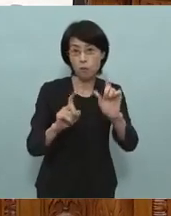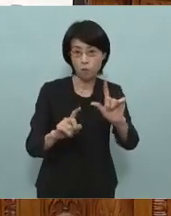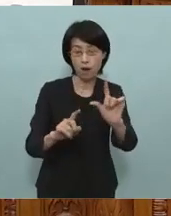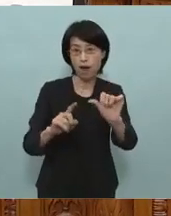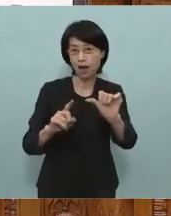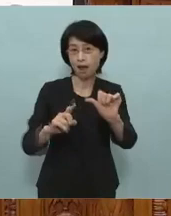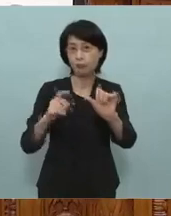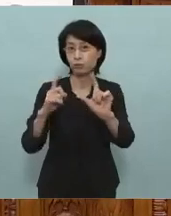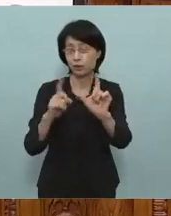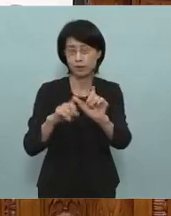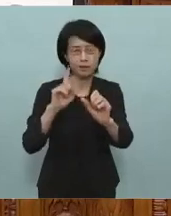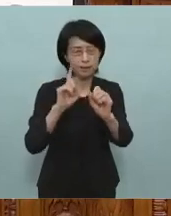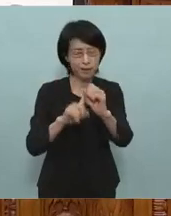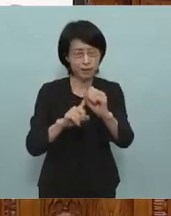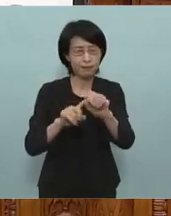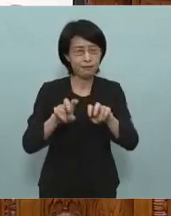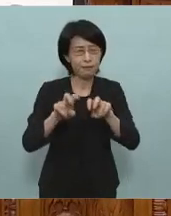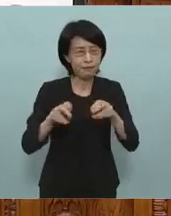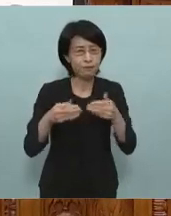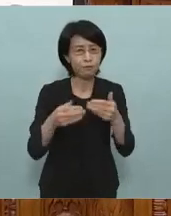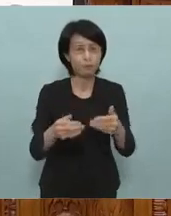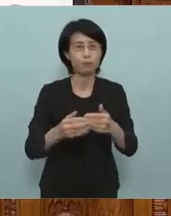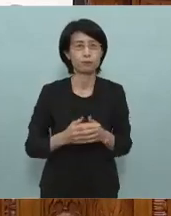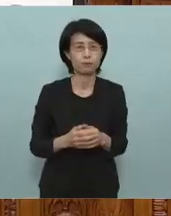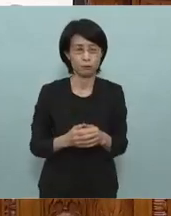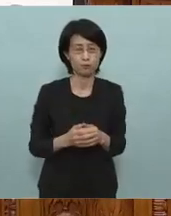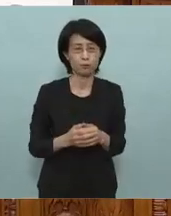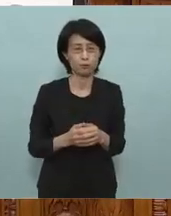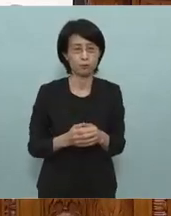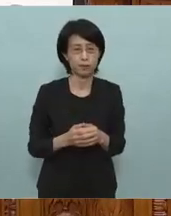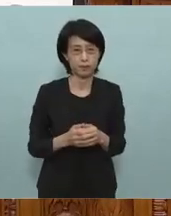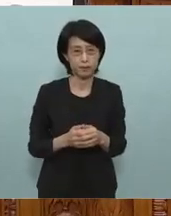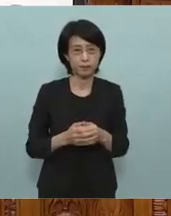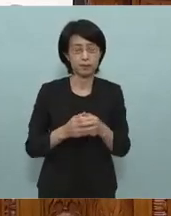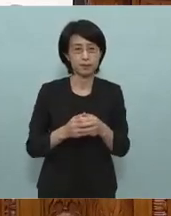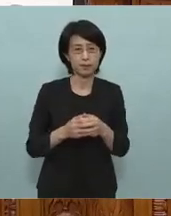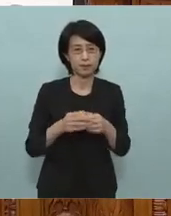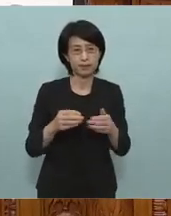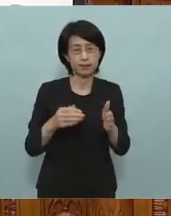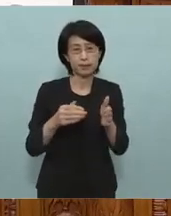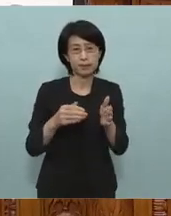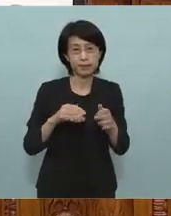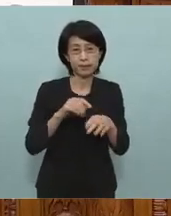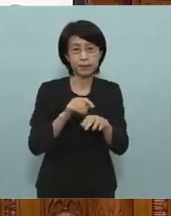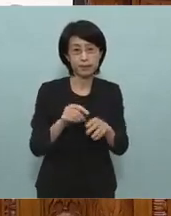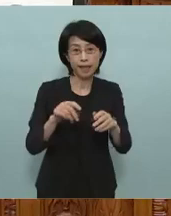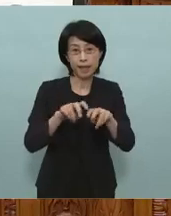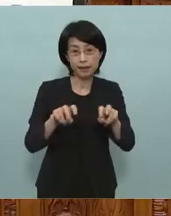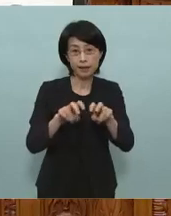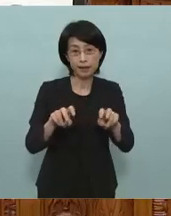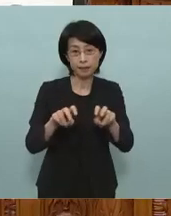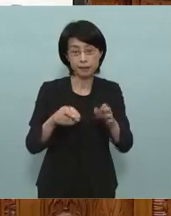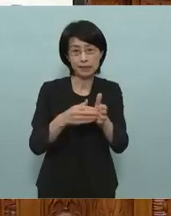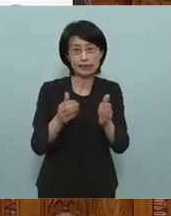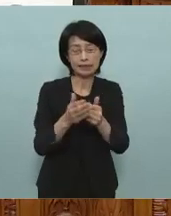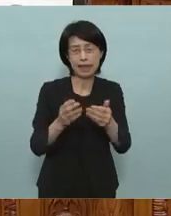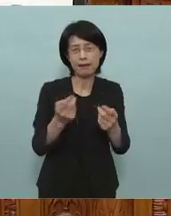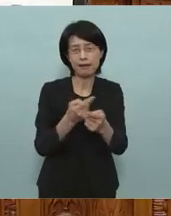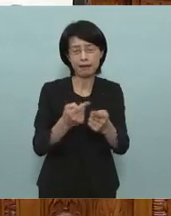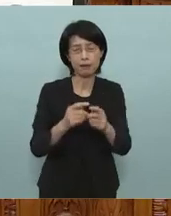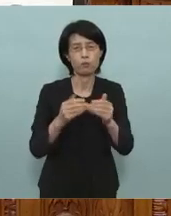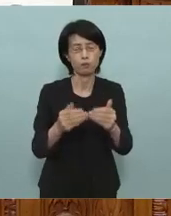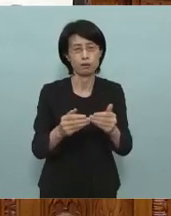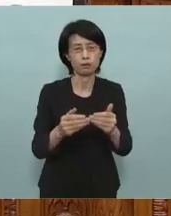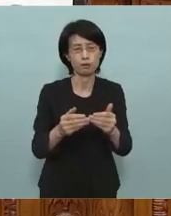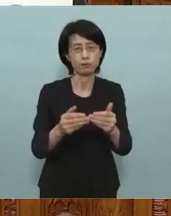を進めます帰省改革にも取り組みます2年でアナログ